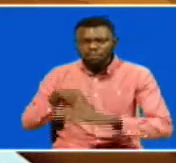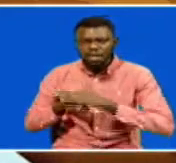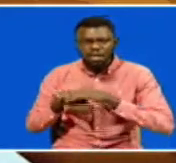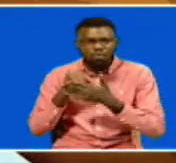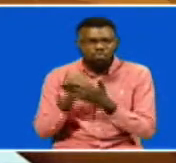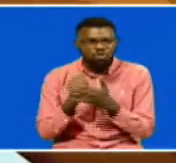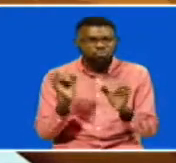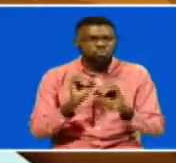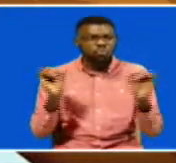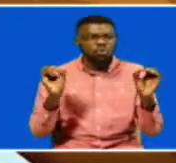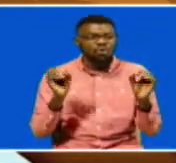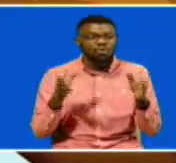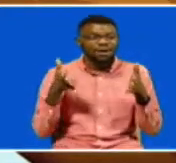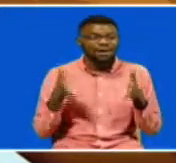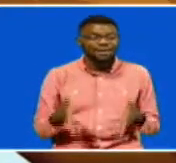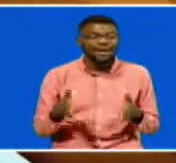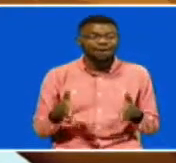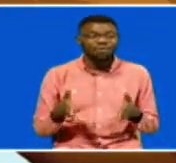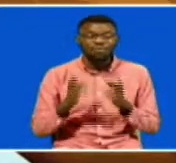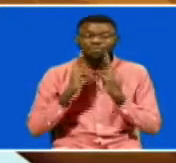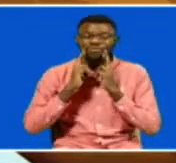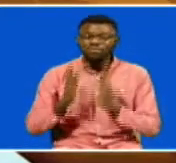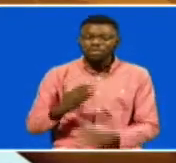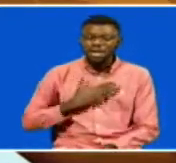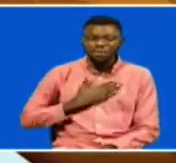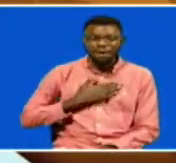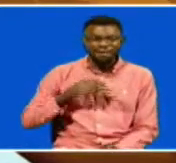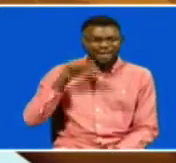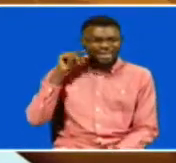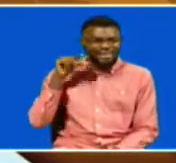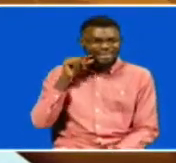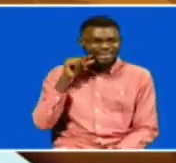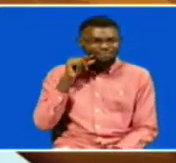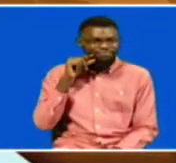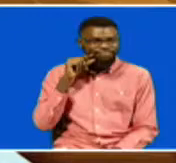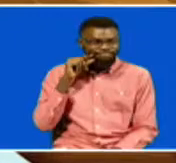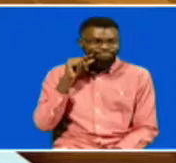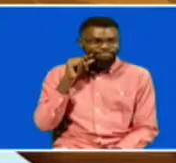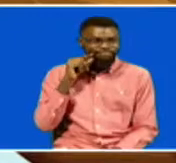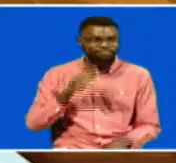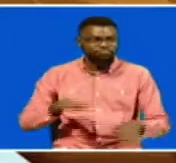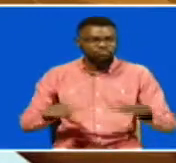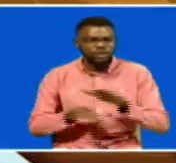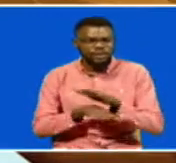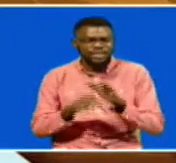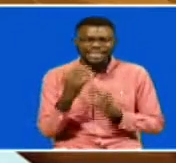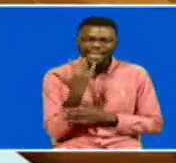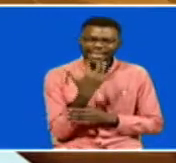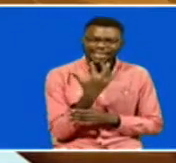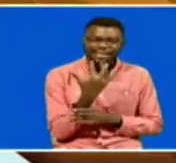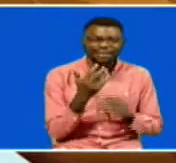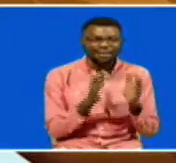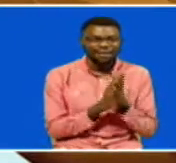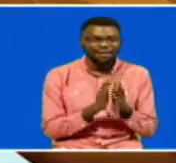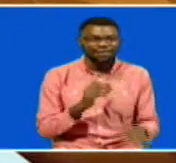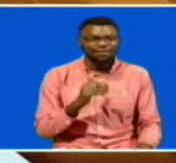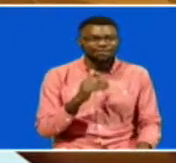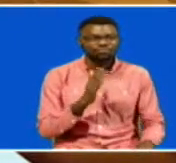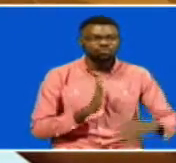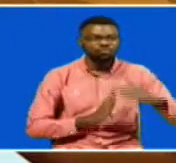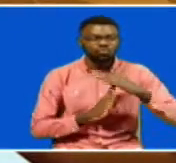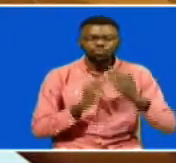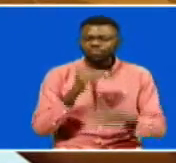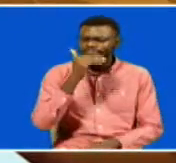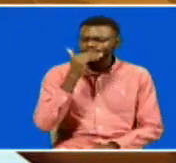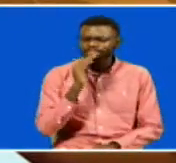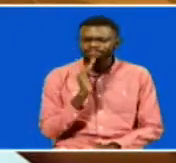Wao. Na kama anavyotuarifu mwanahabari wetu Grace Nganga, naibu rais Rigathi Gachagua na waziri mwandamizi Musalia Mudavadi hileo